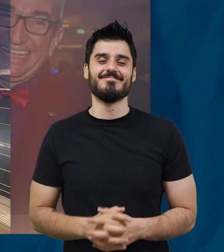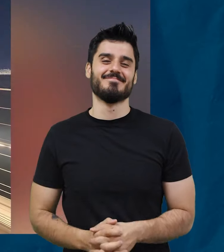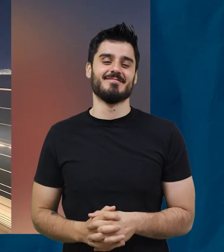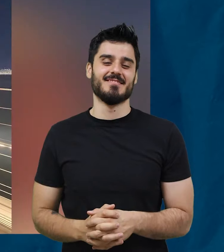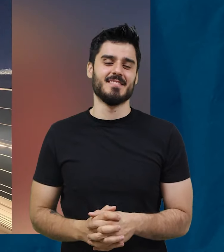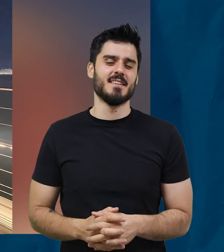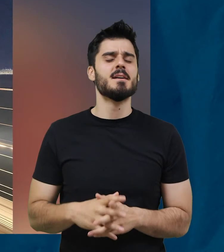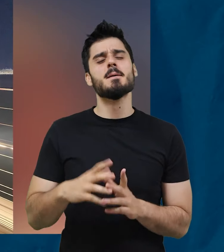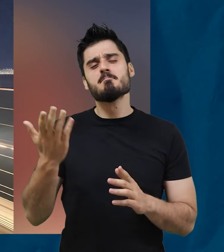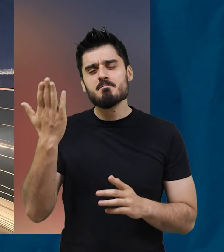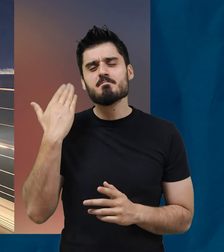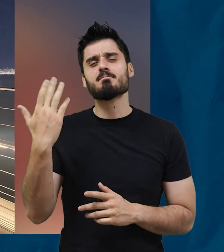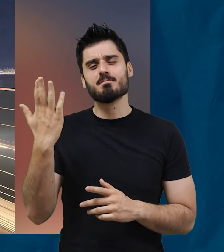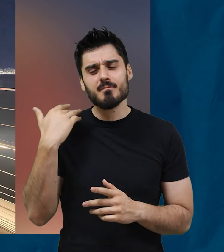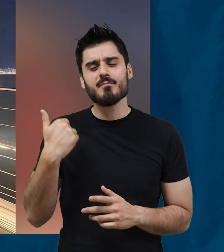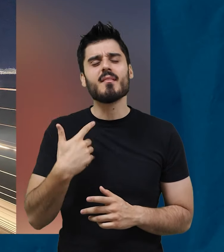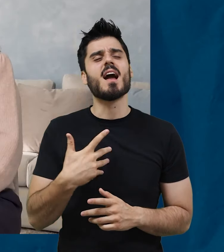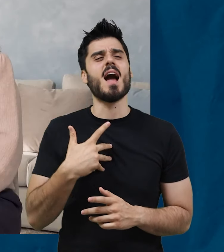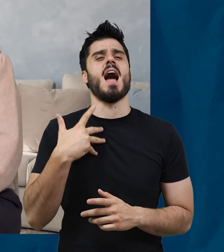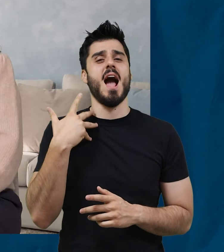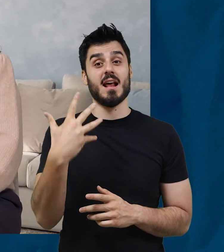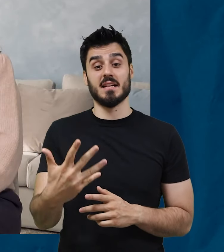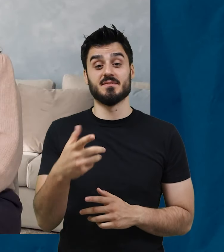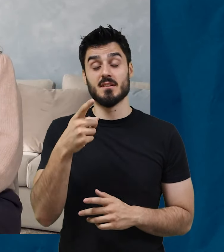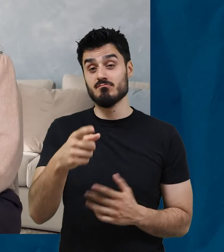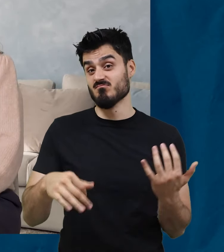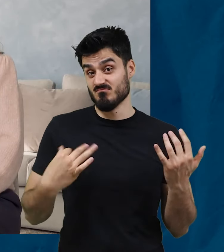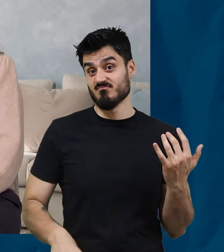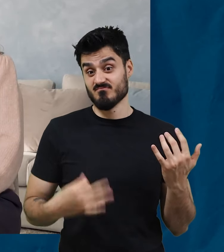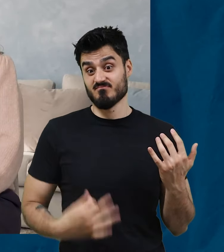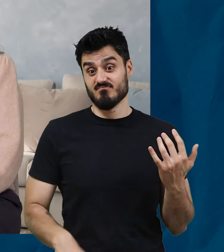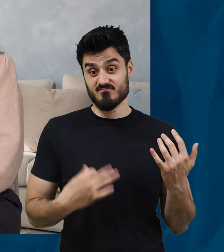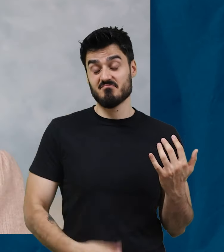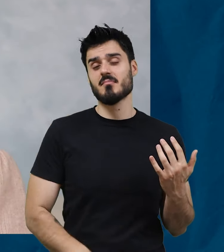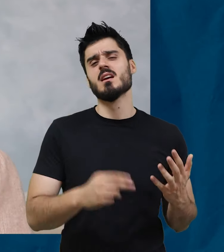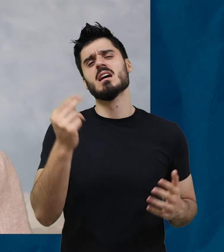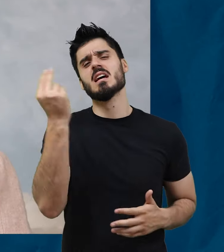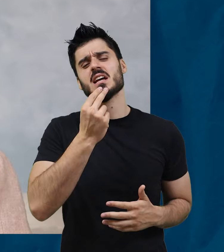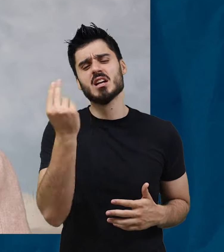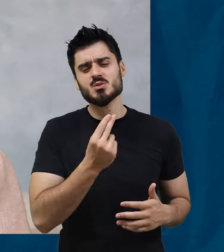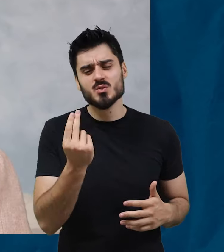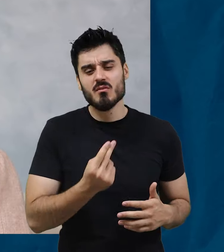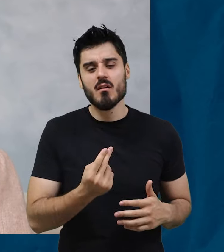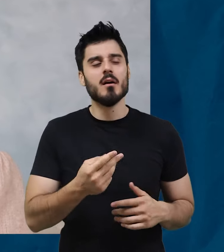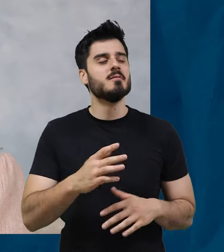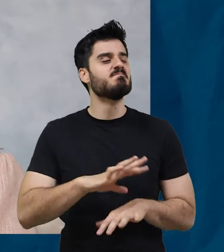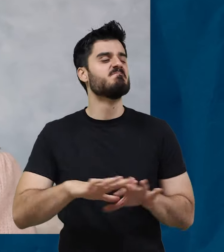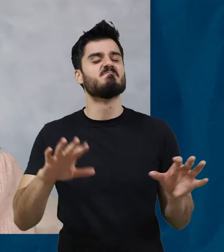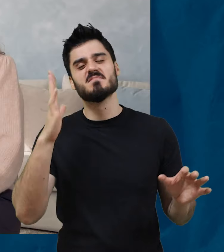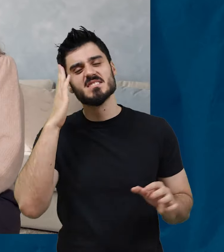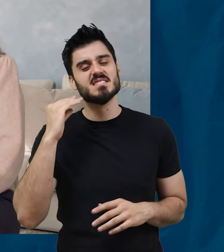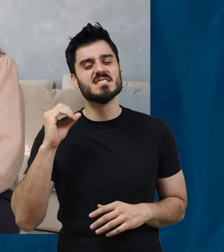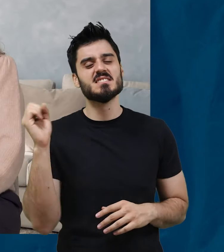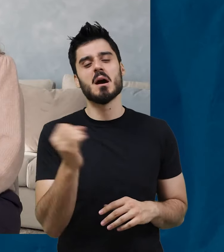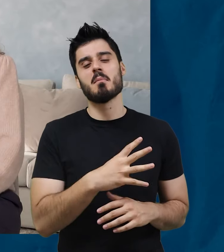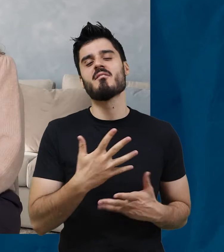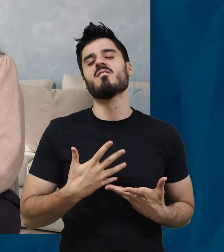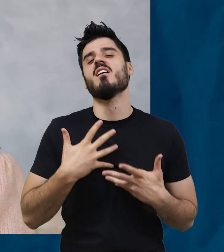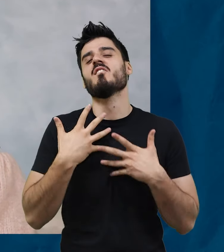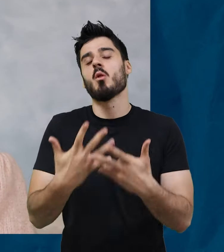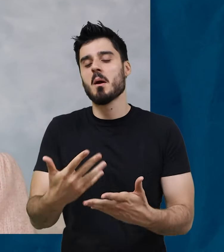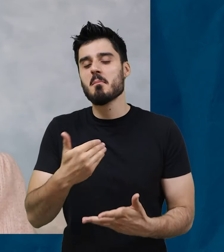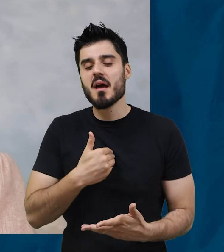Някога харесвах това, че той свираше на китара и че рисуваше. И той всичко това го забрави, когато се влюби в мен. Не